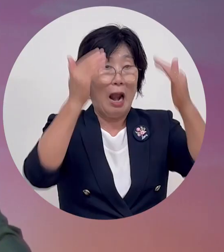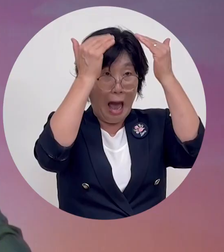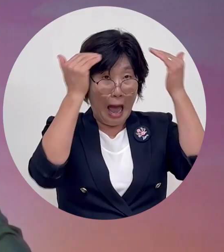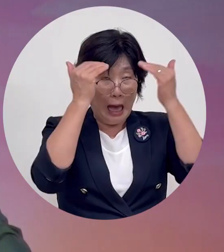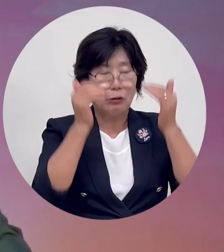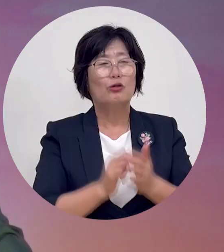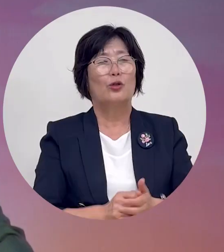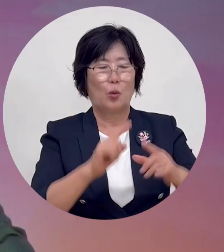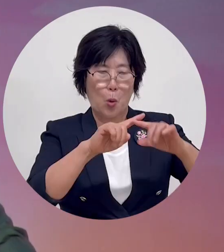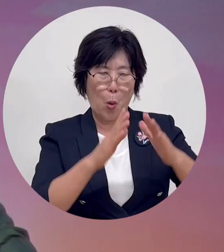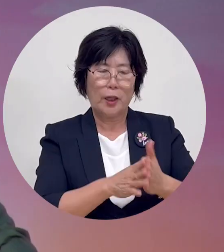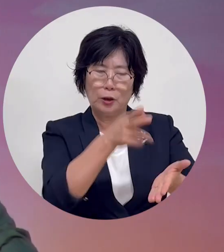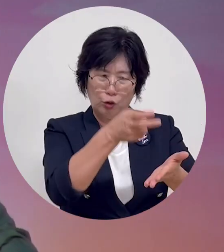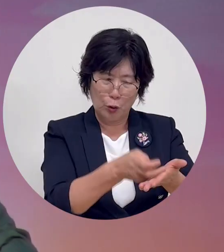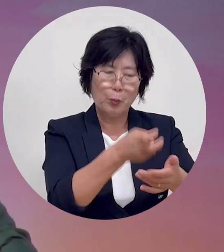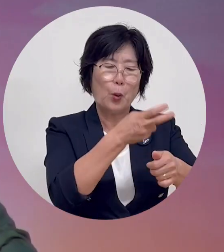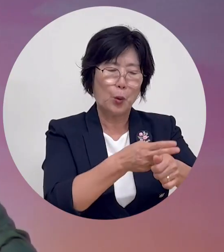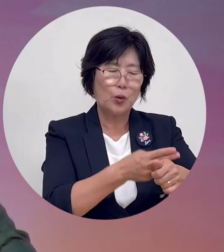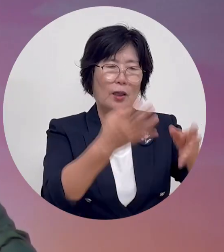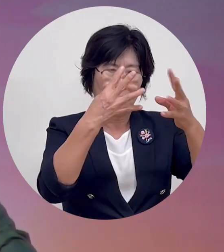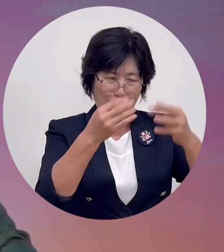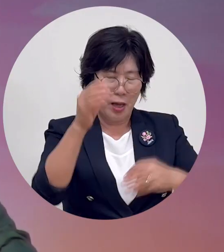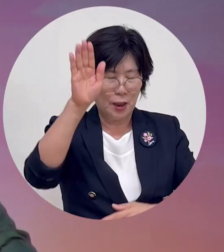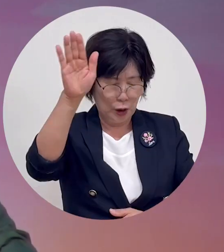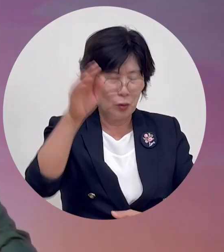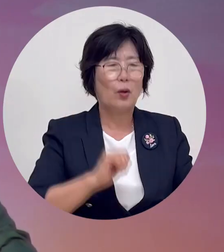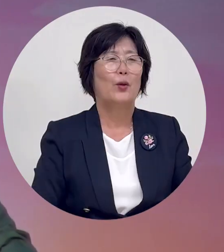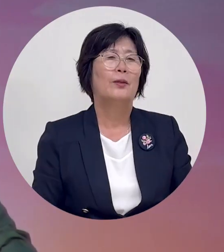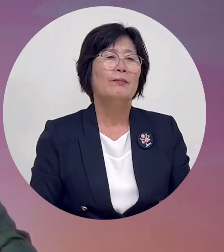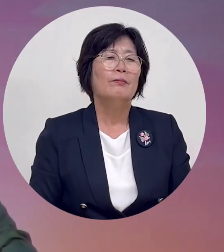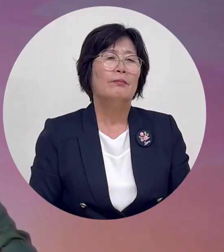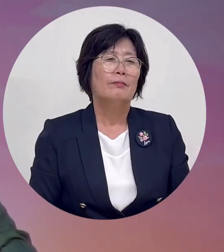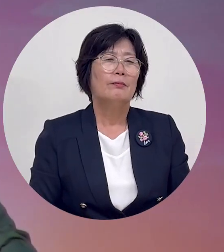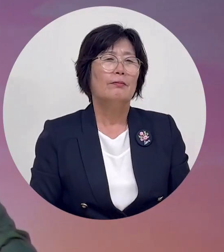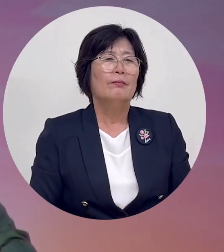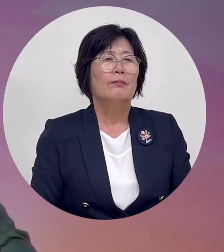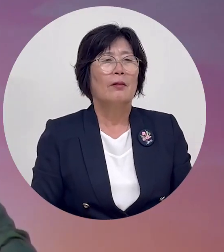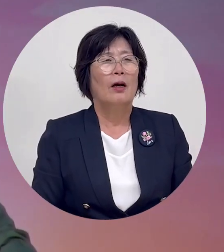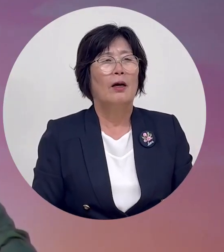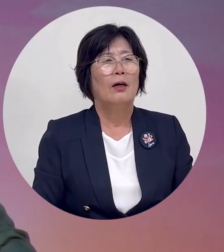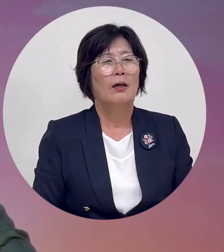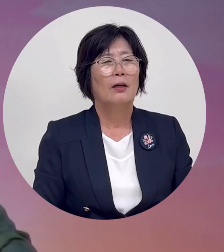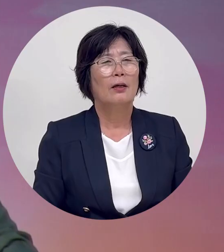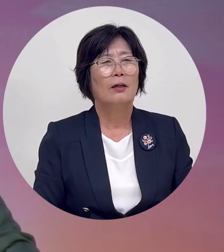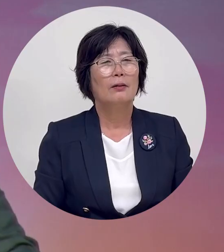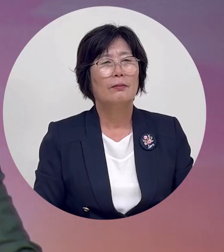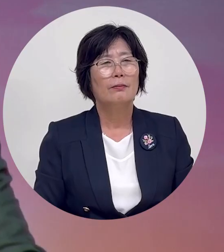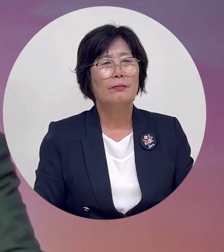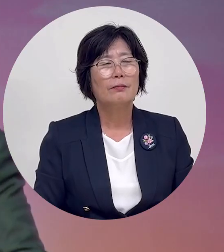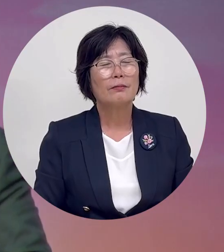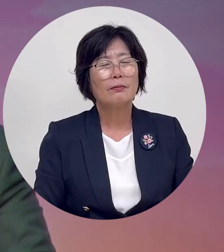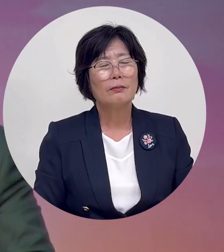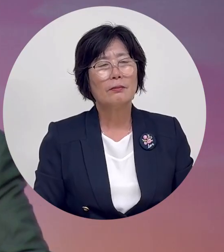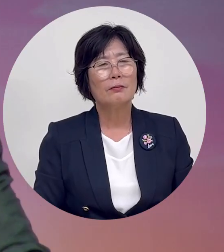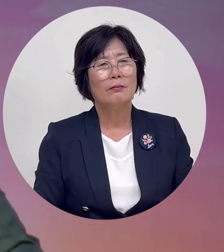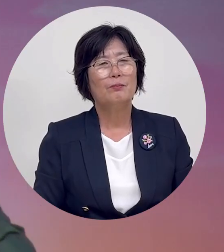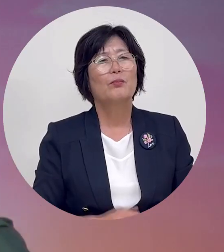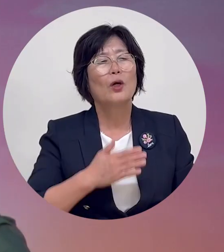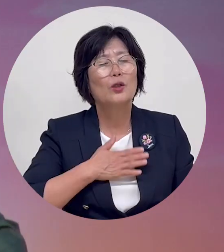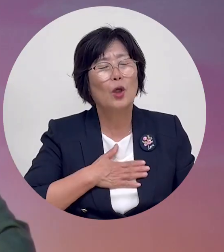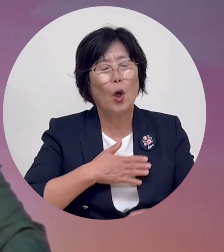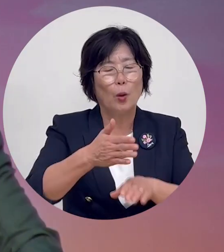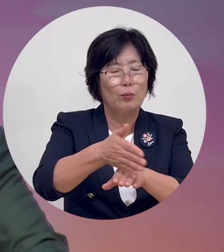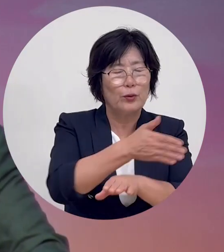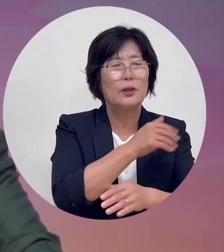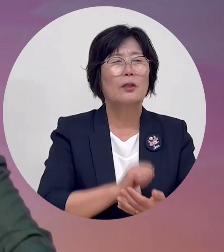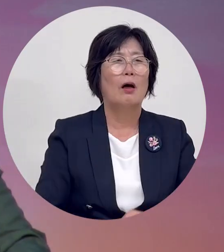율법교사들이 많겠어요? 적겠어요? 많습니다. 많아요. 그래서 저부터서